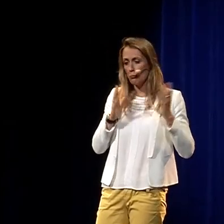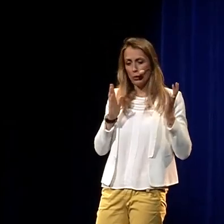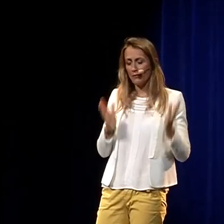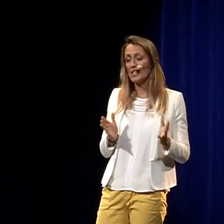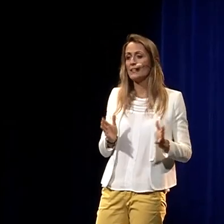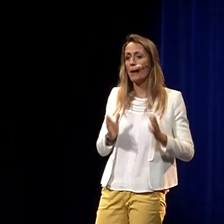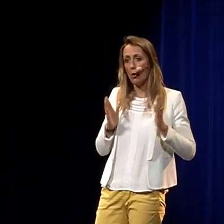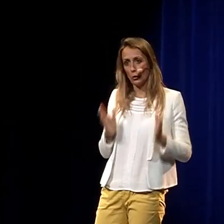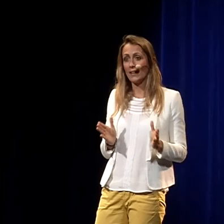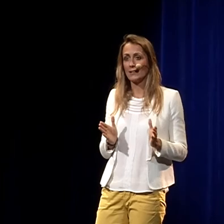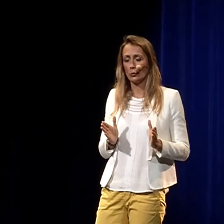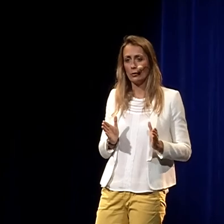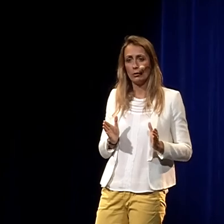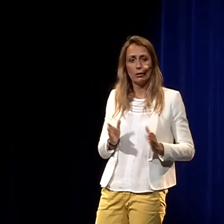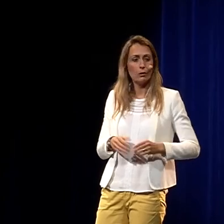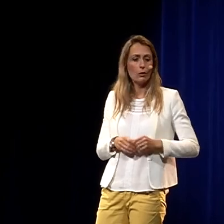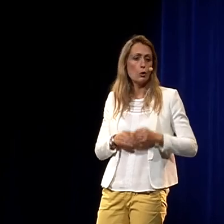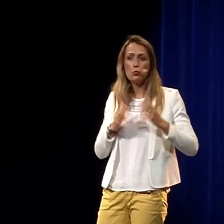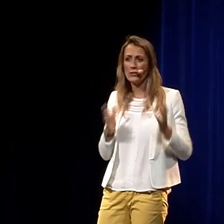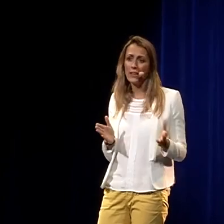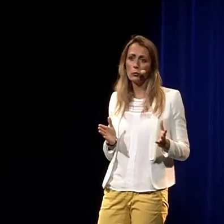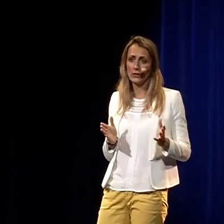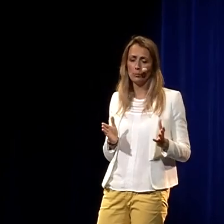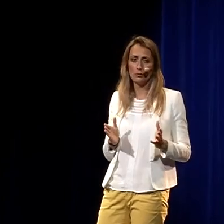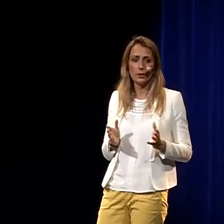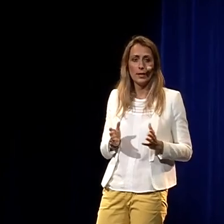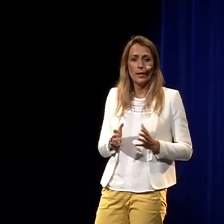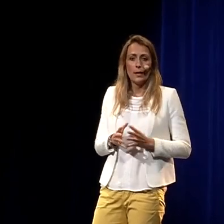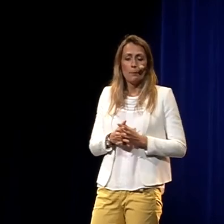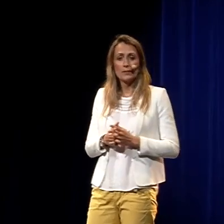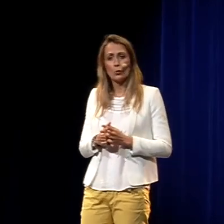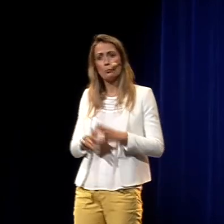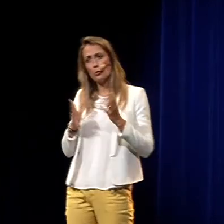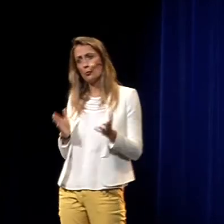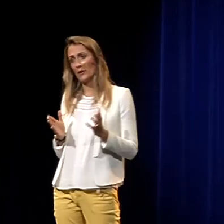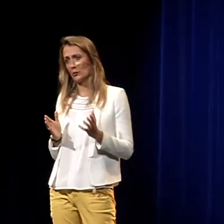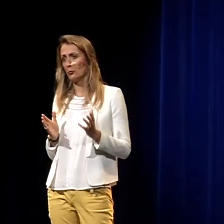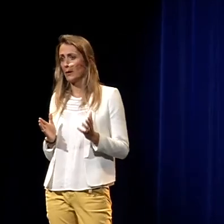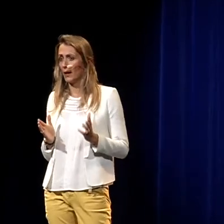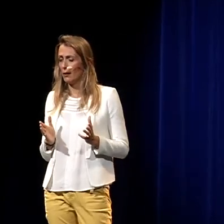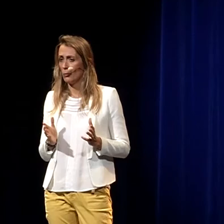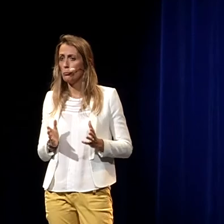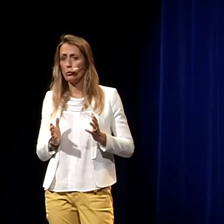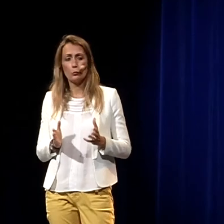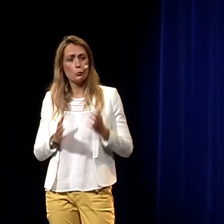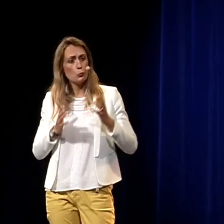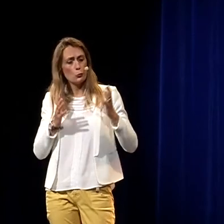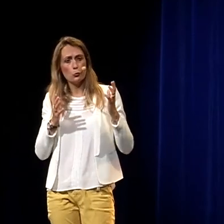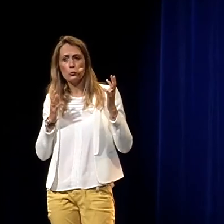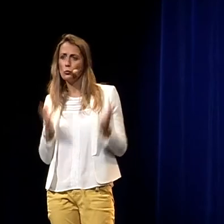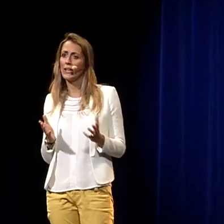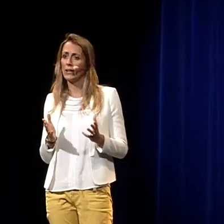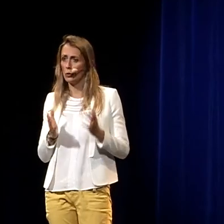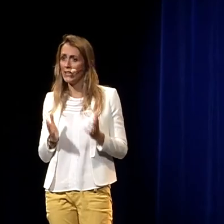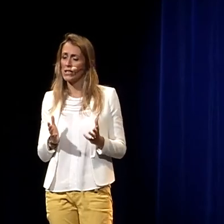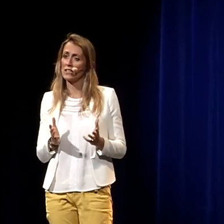Ne réfléchissez pas au regard des autres ou aux stéréotypes. Parce que plus vous ferez ce que vous aimerez, plus